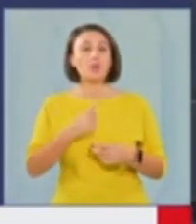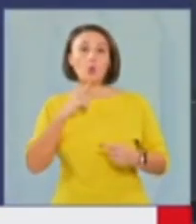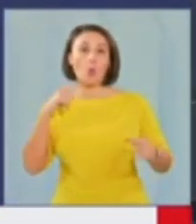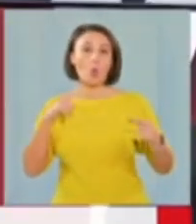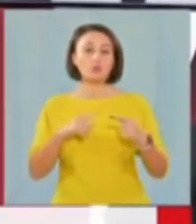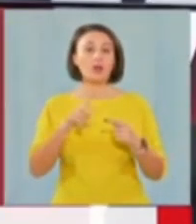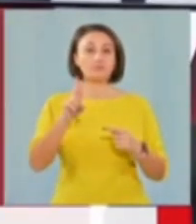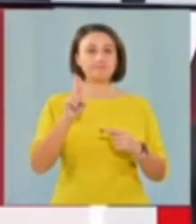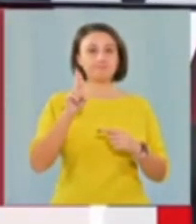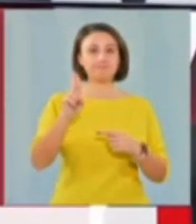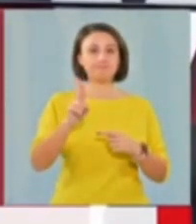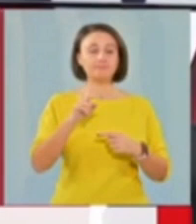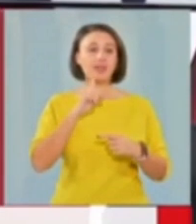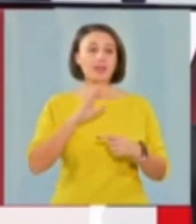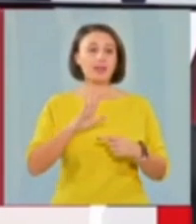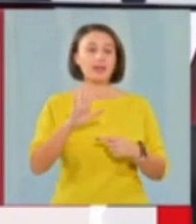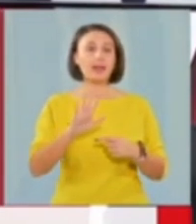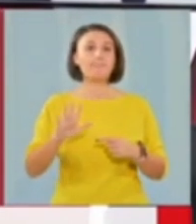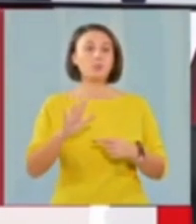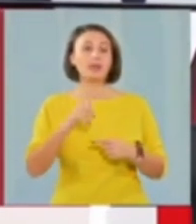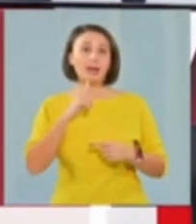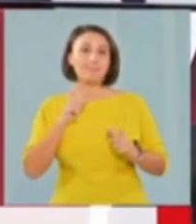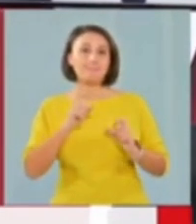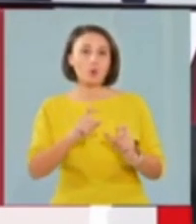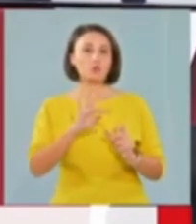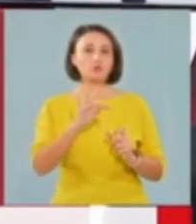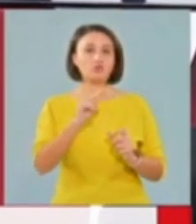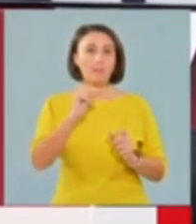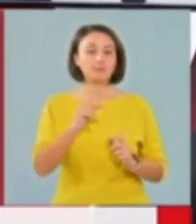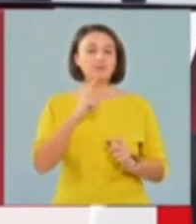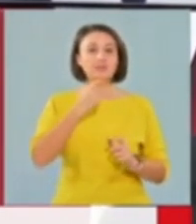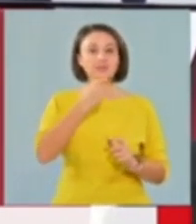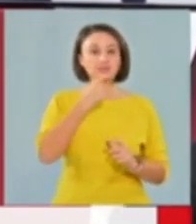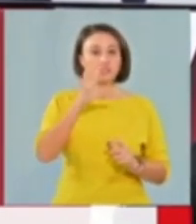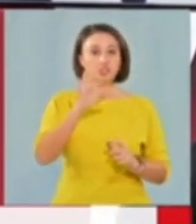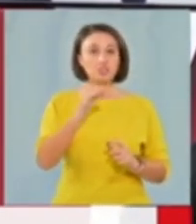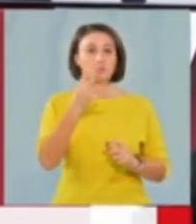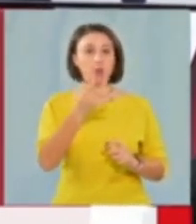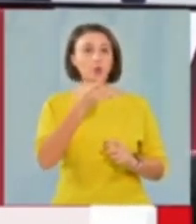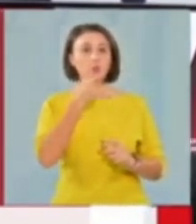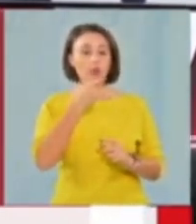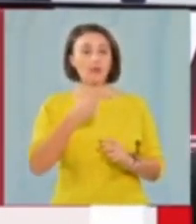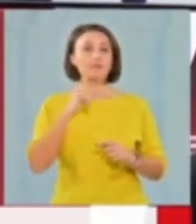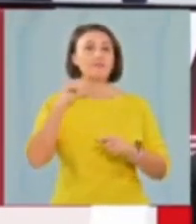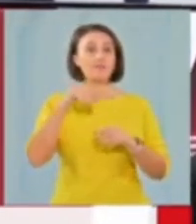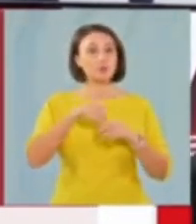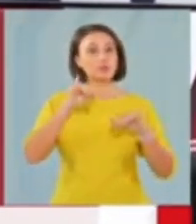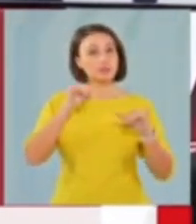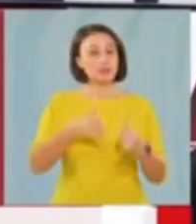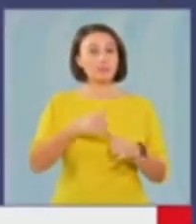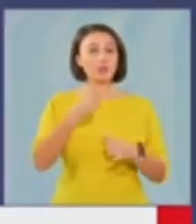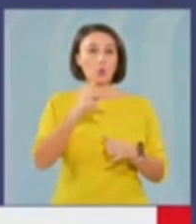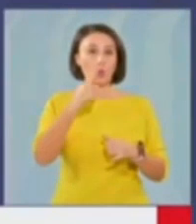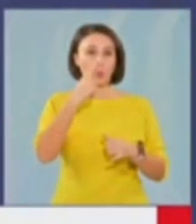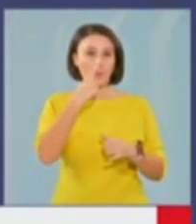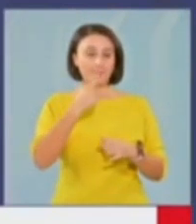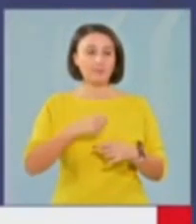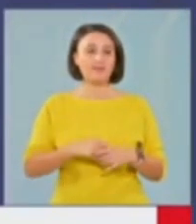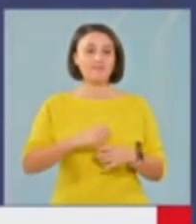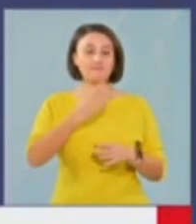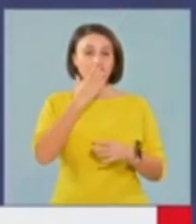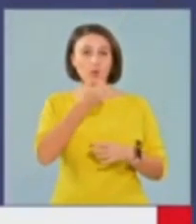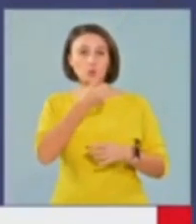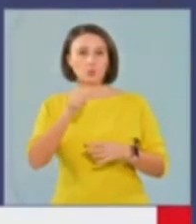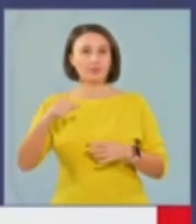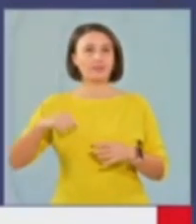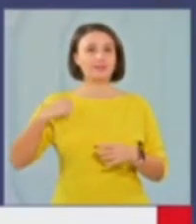candidatului McAuliffe este republicanul pro-Trump Glenn Youngkin, în vârstă de 54 de ani. Scrutinul va avea loc la 2 noiembrie. În fața a sute